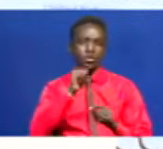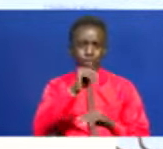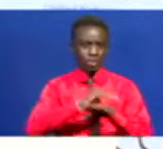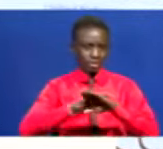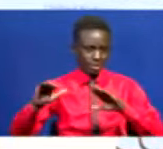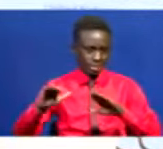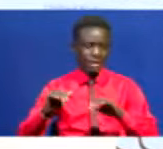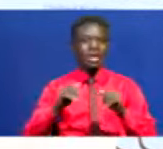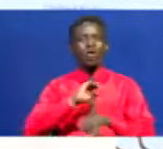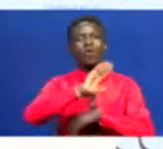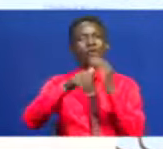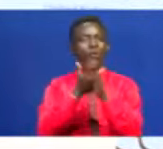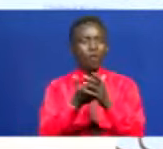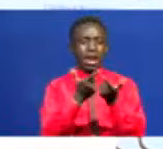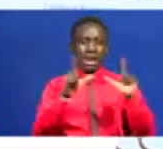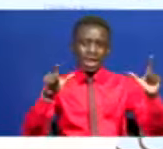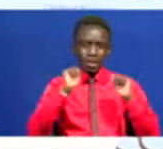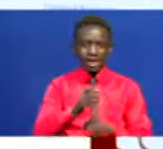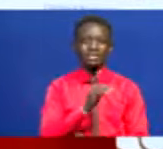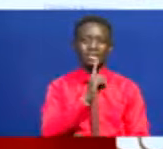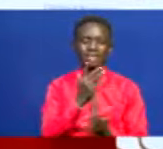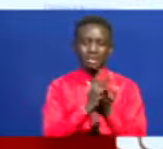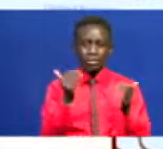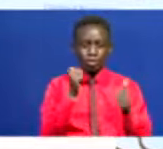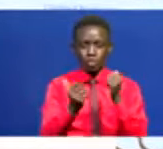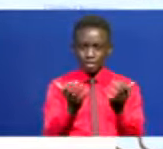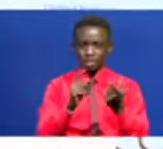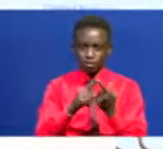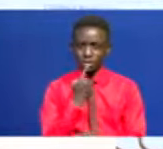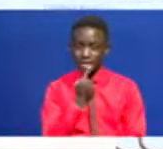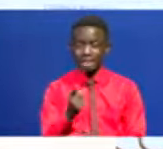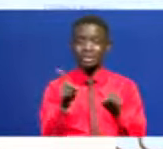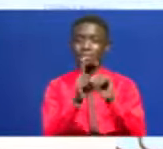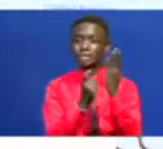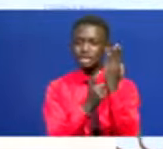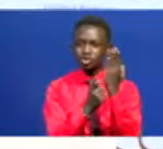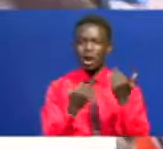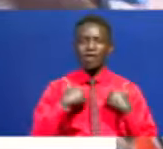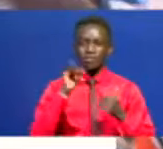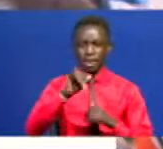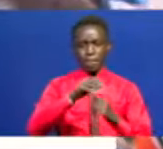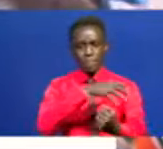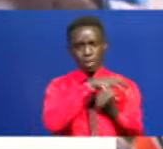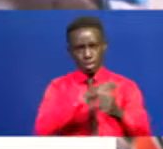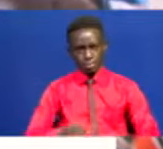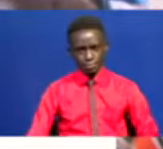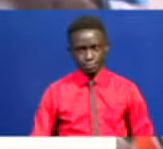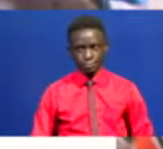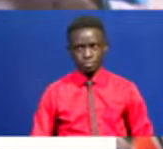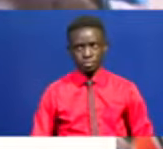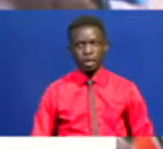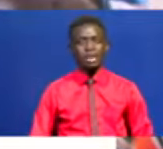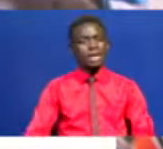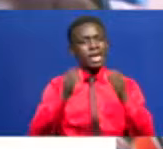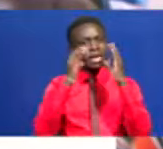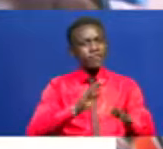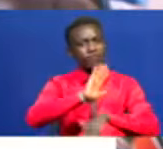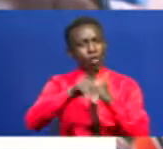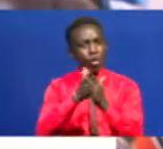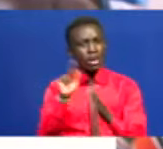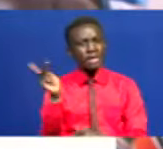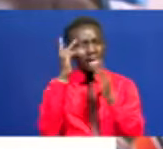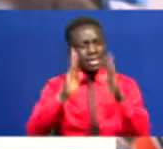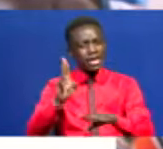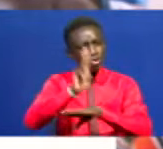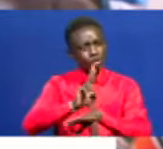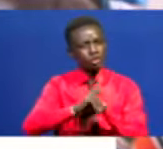kusema kila jambo linalohitajika kusemwa. Na Kiswahili kina uwezo huo. Walau kama kila Mkenya angekuwa nakitumia